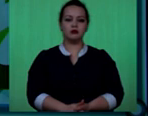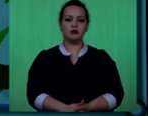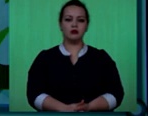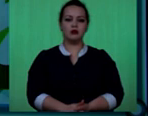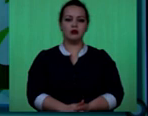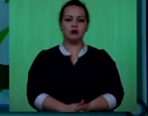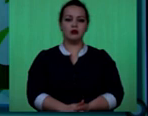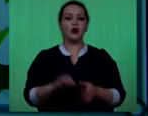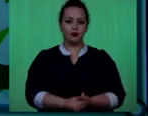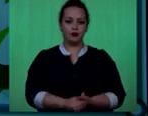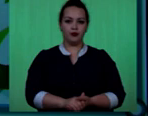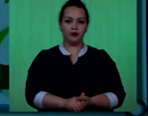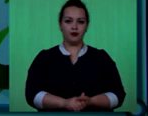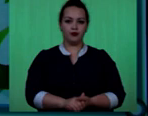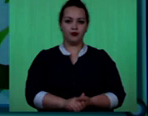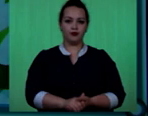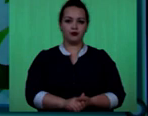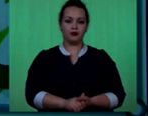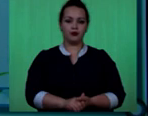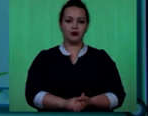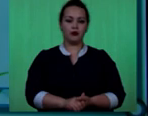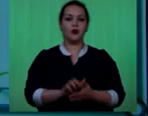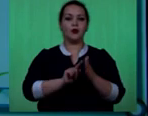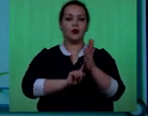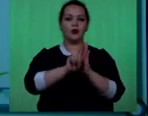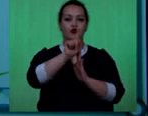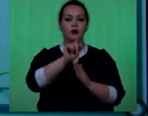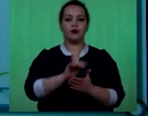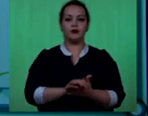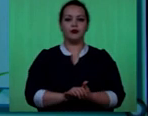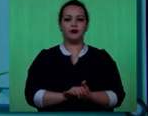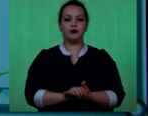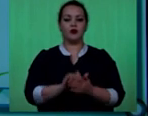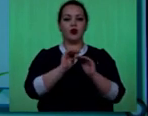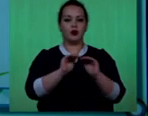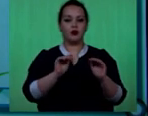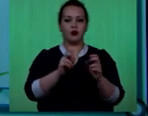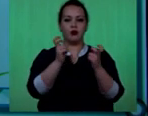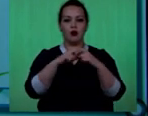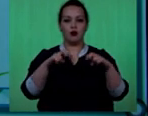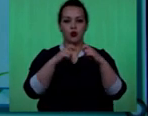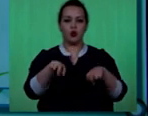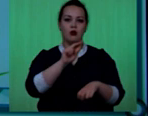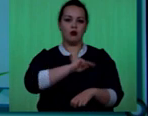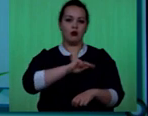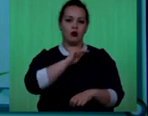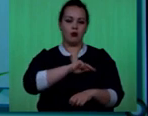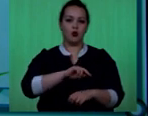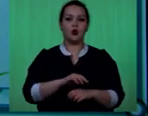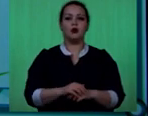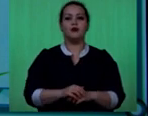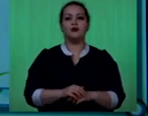начертили ребята мы начинаем итак ребята контрольная работа тестирование